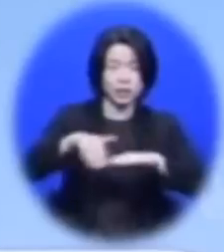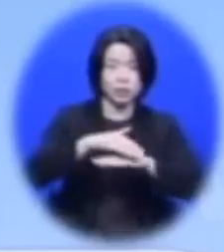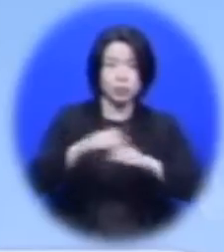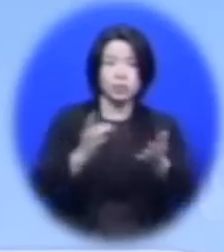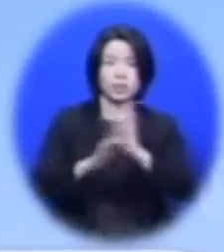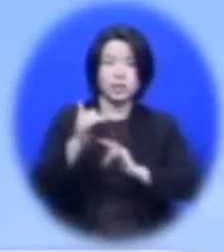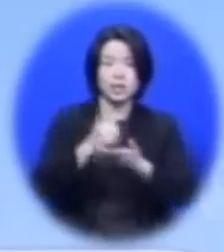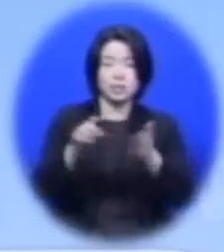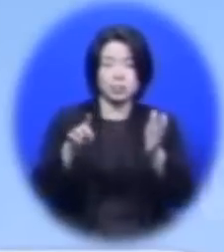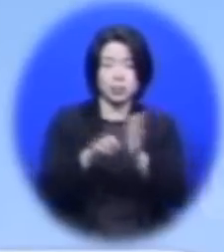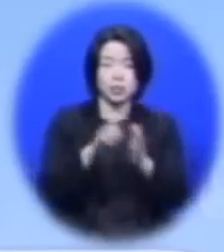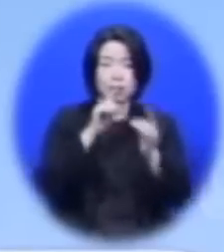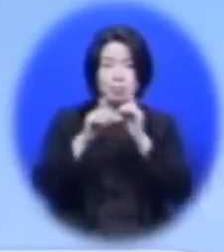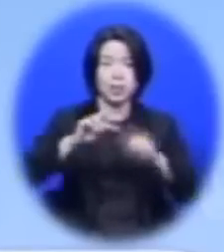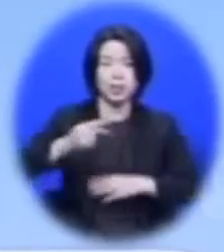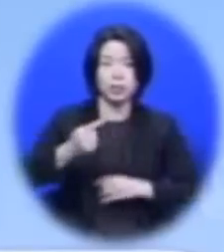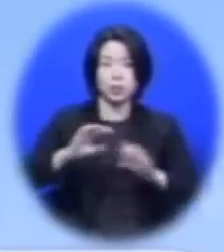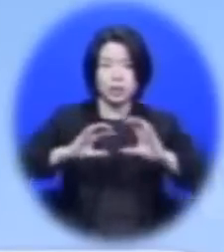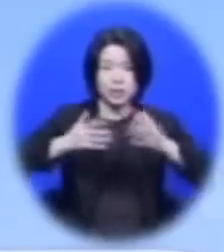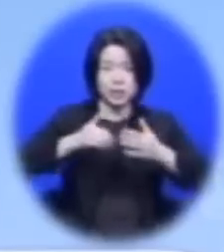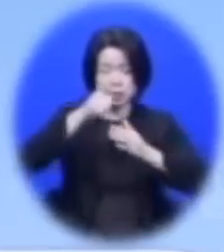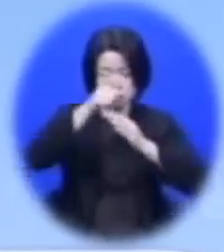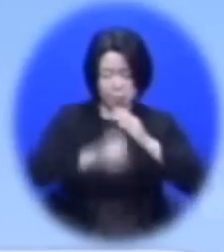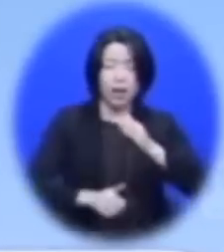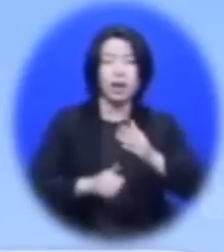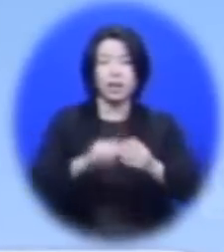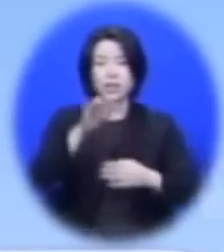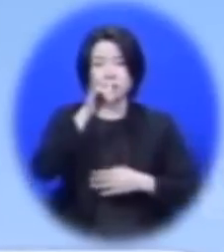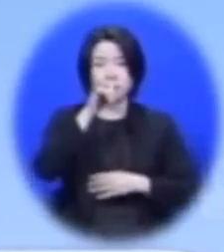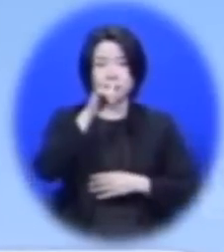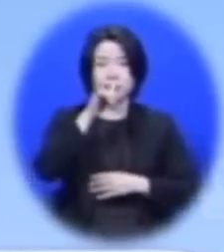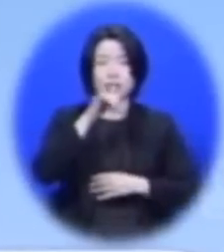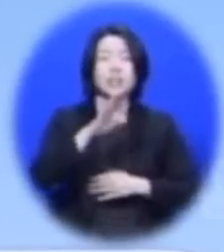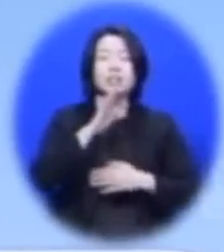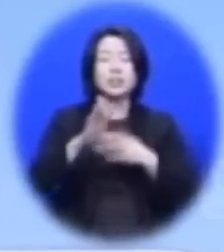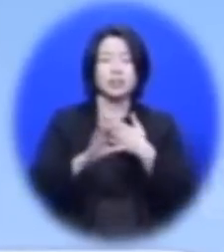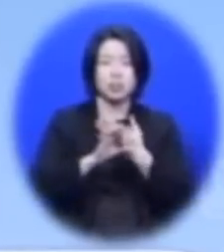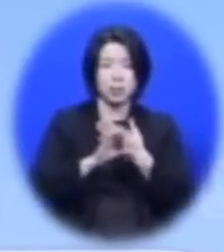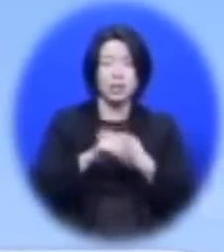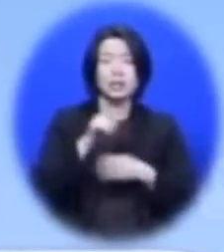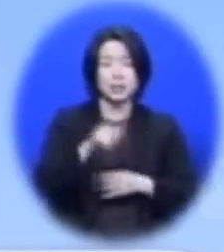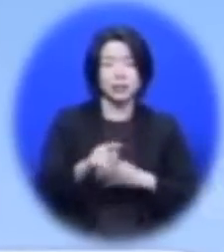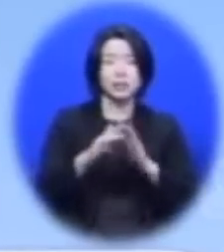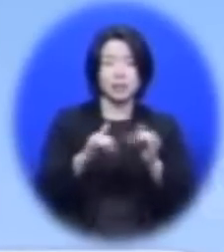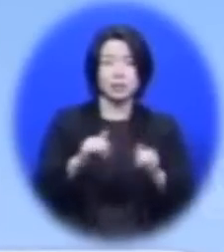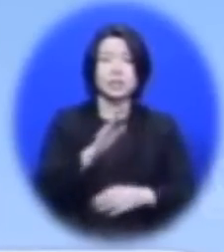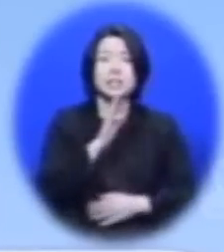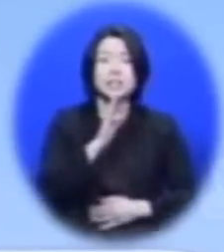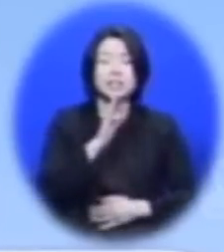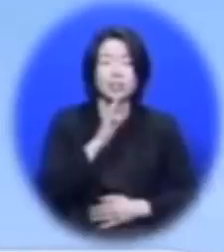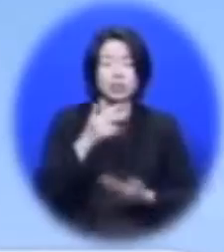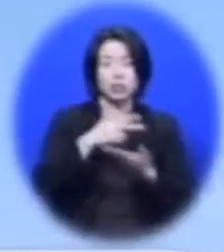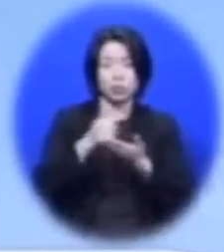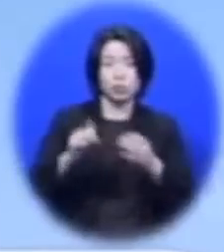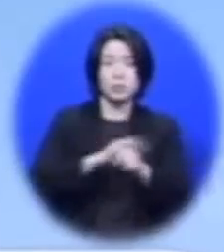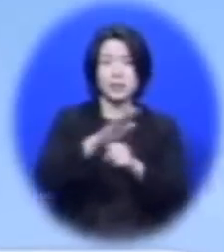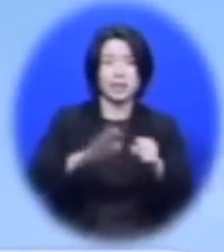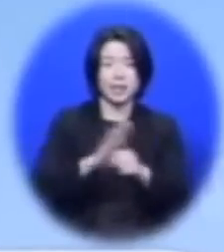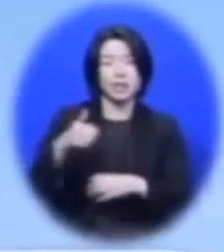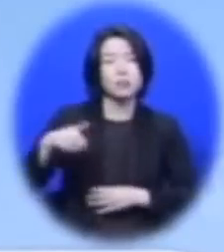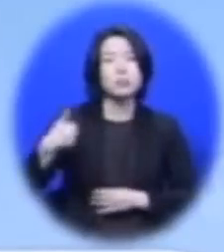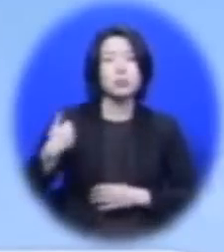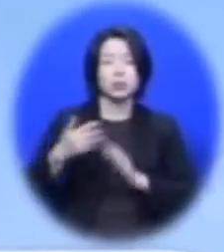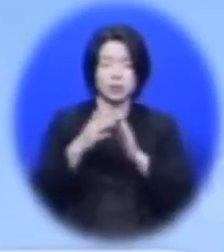믿는다면서도 세상에 푹 빠져 있어요. 그러면 그 사람은 실제로는 주님의 사랑을 모르는